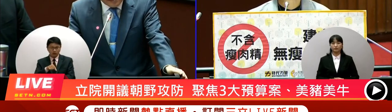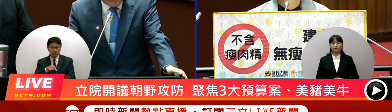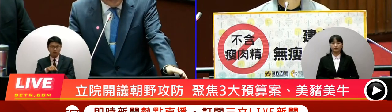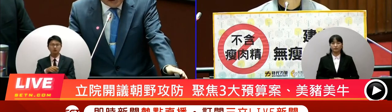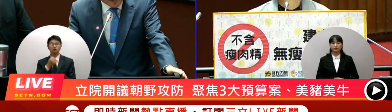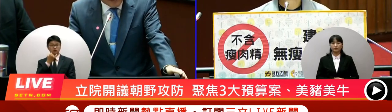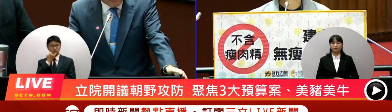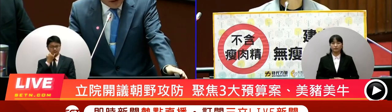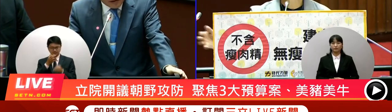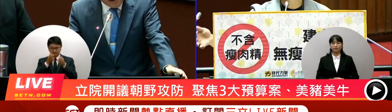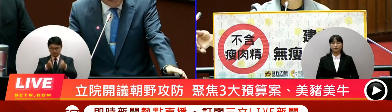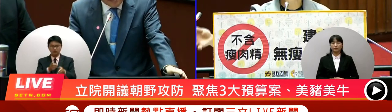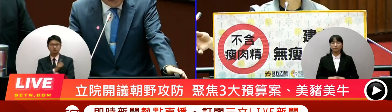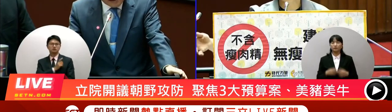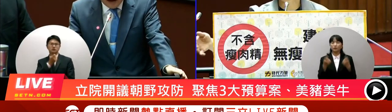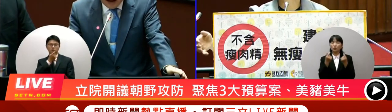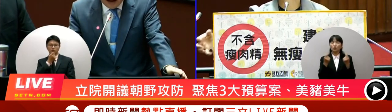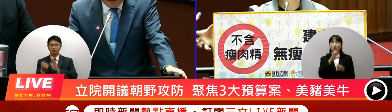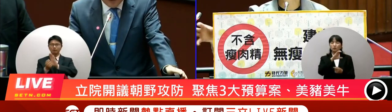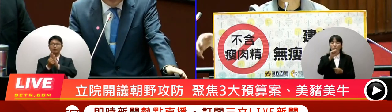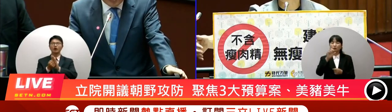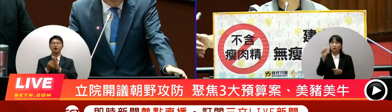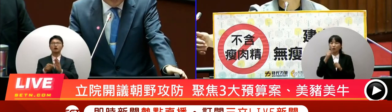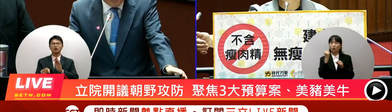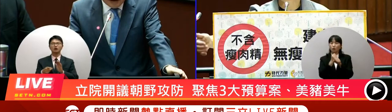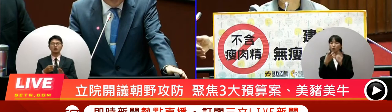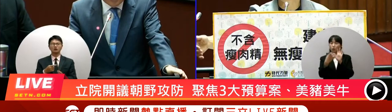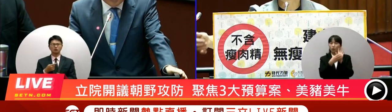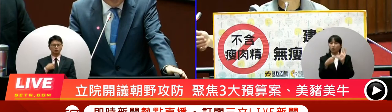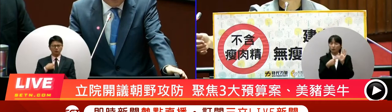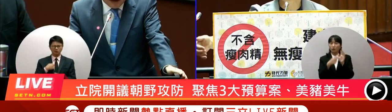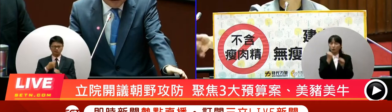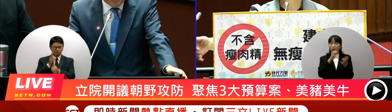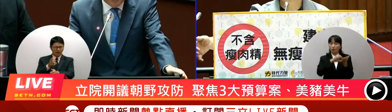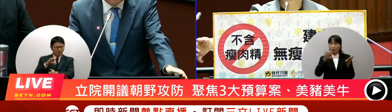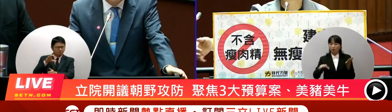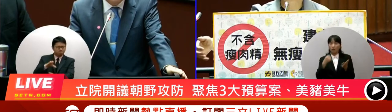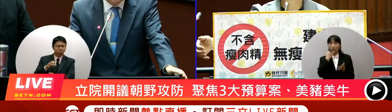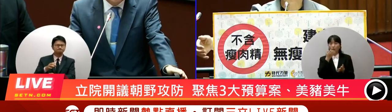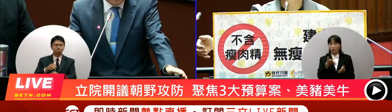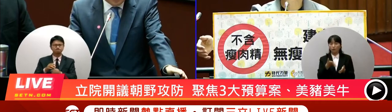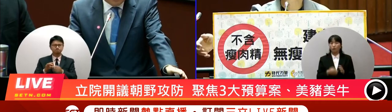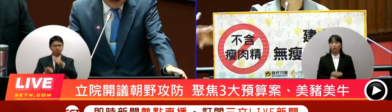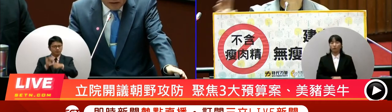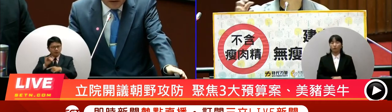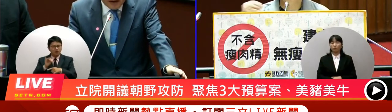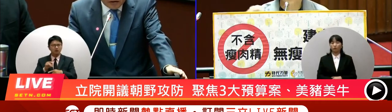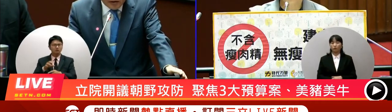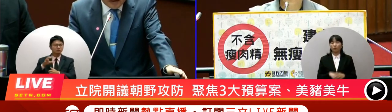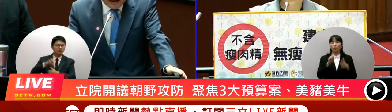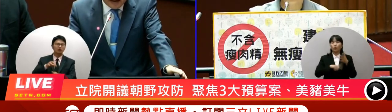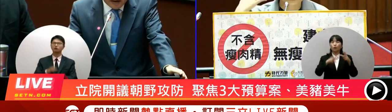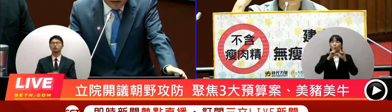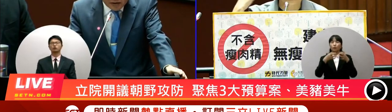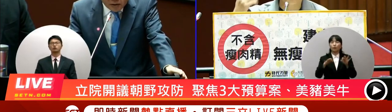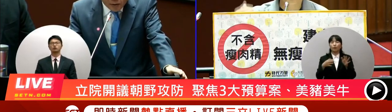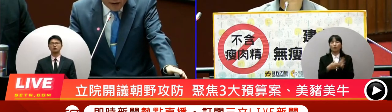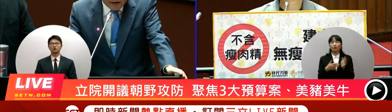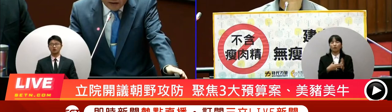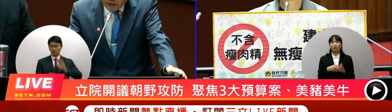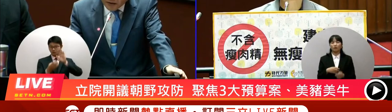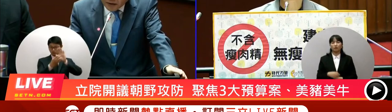种所谓的自愿标示， 就像 CAS 的标章那样， 不会做这种强制的标示。 可以做标章吗？ 标章都可以做，但可以用